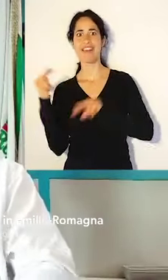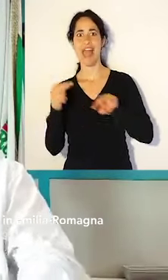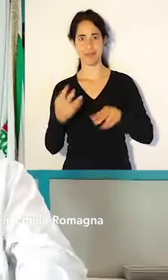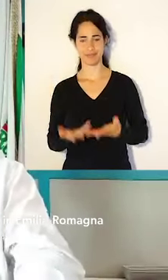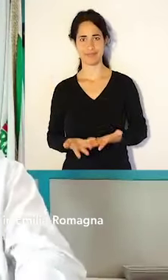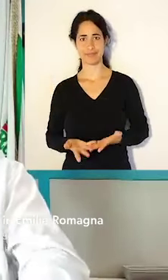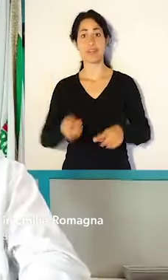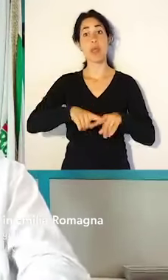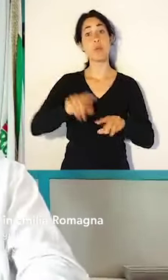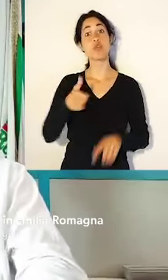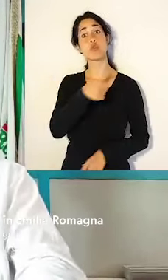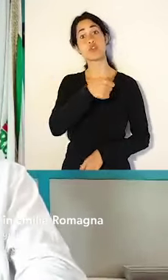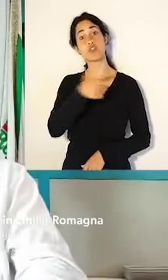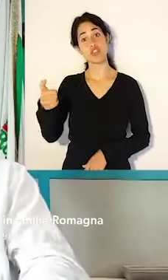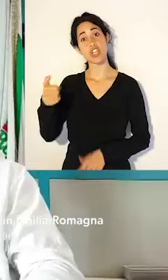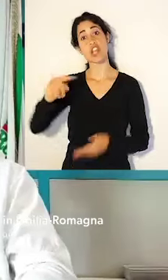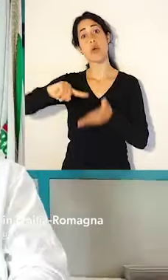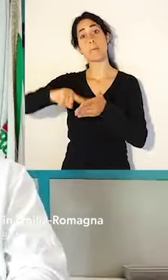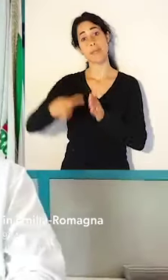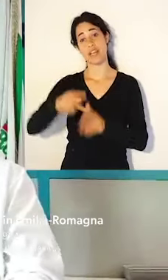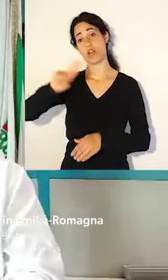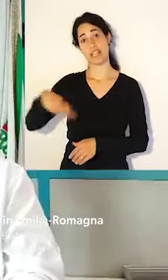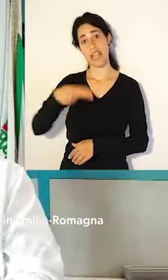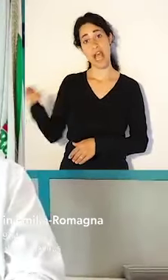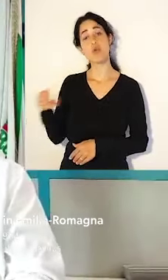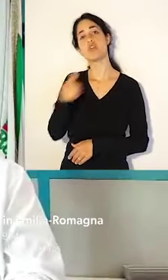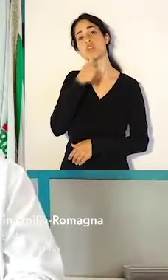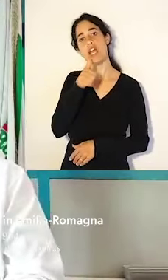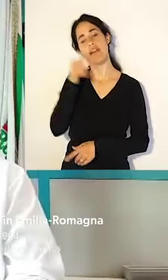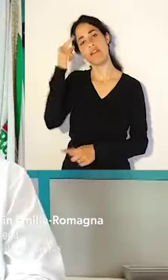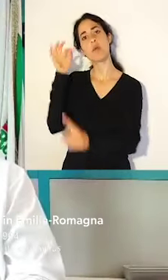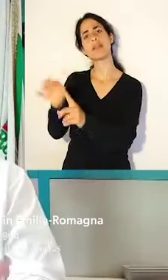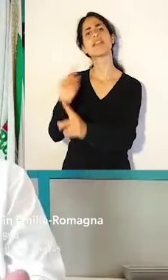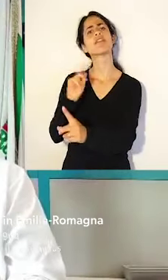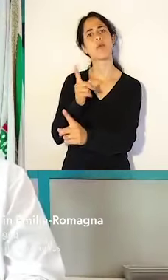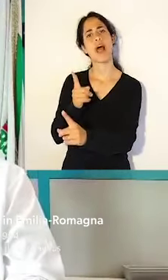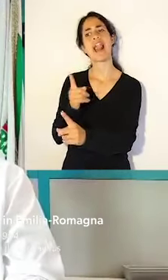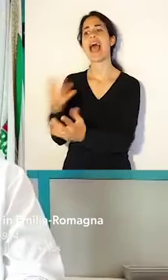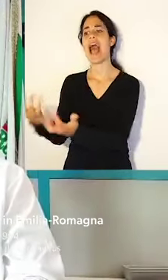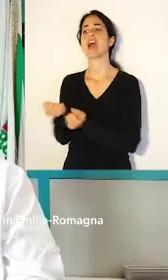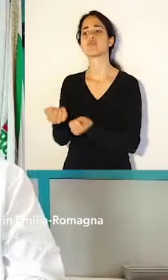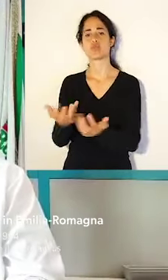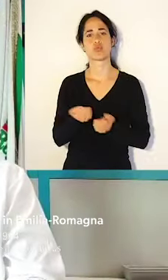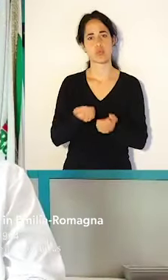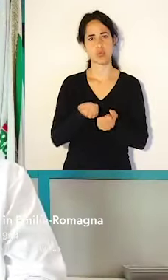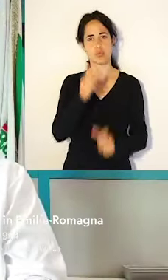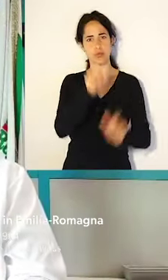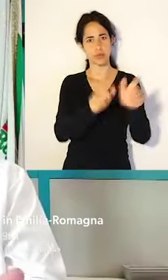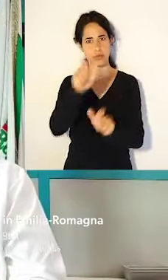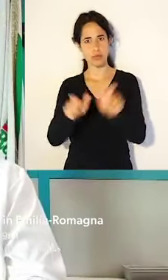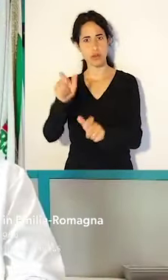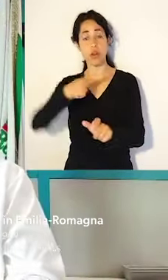100 milioni di euro per assunzioni di personale. Abbiamo assunto